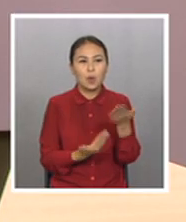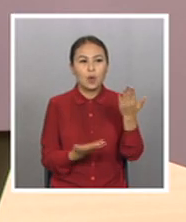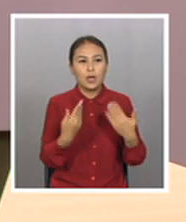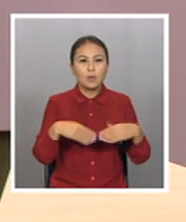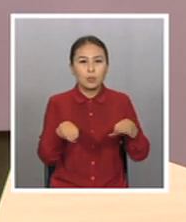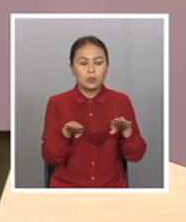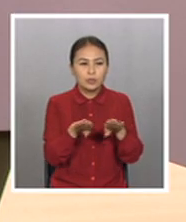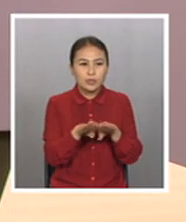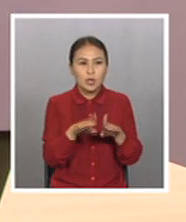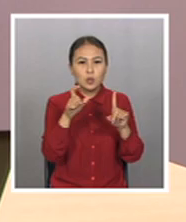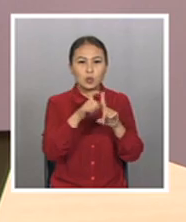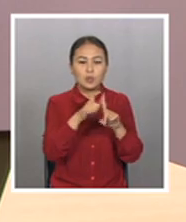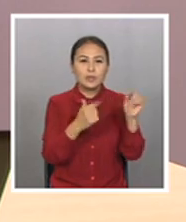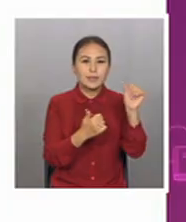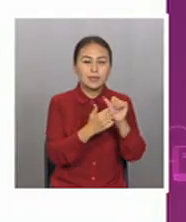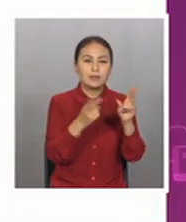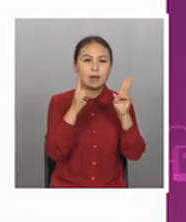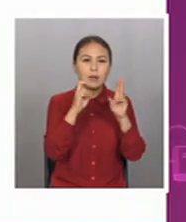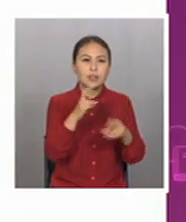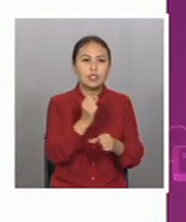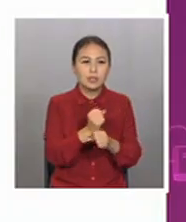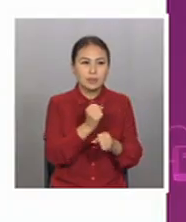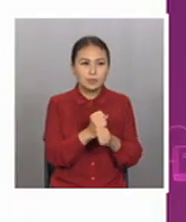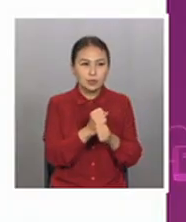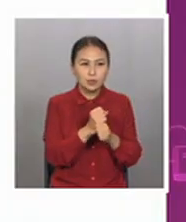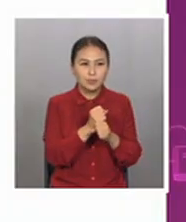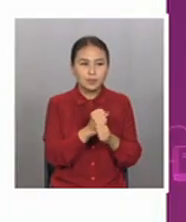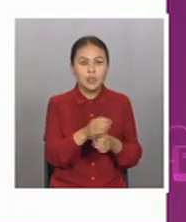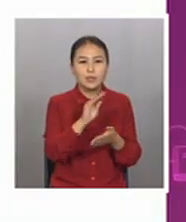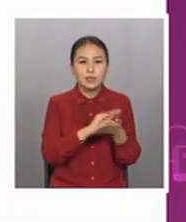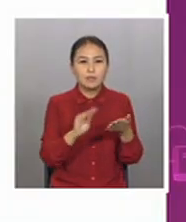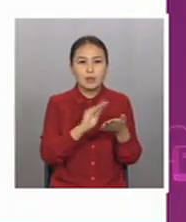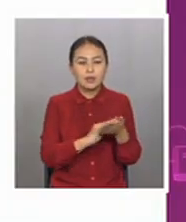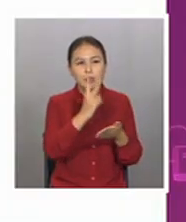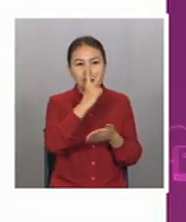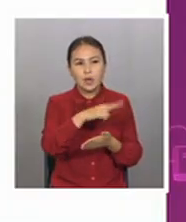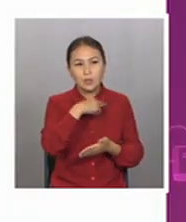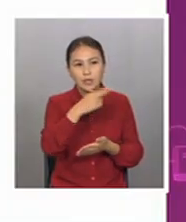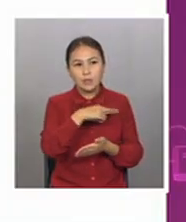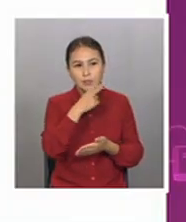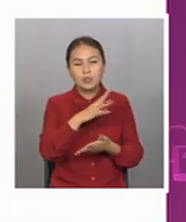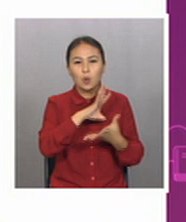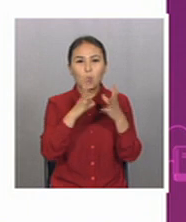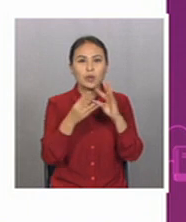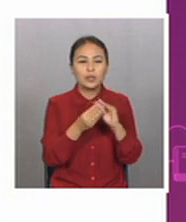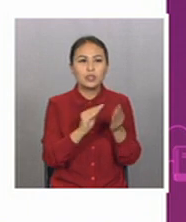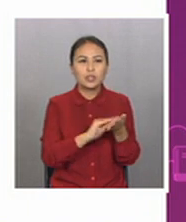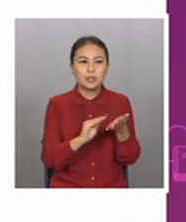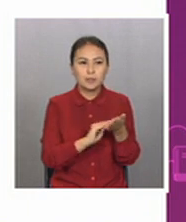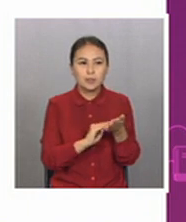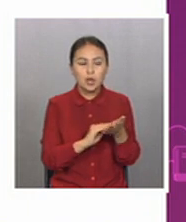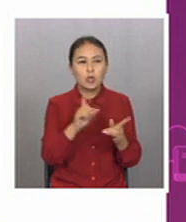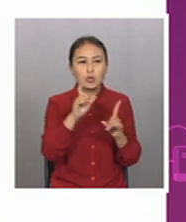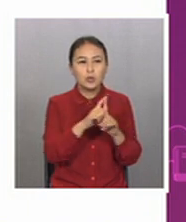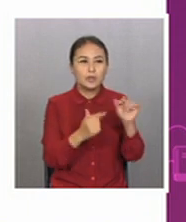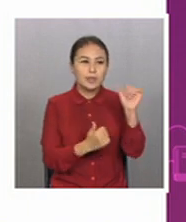балалар, сөз тіркесі қалай жасалады екен? Сызбаға назар аударамыз. Қорытынды жасаймыз. Сөз